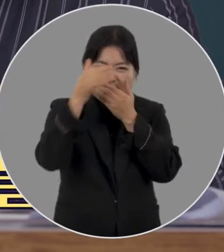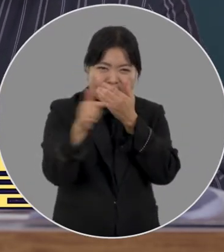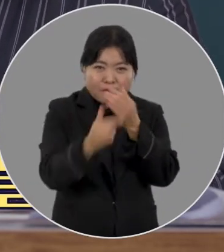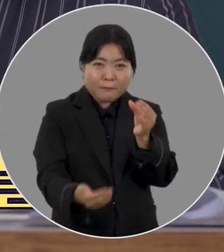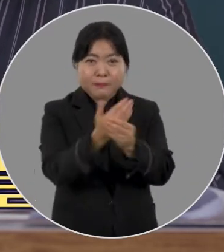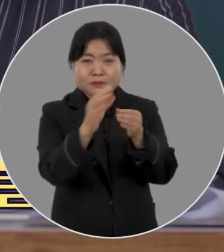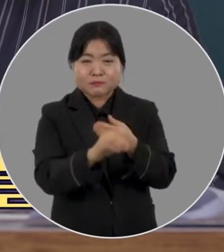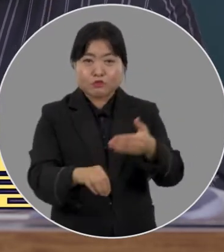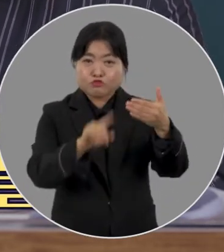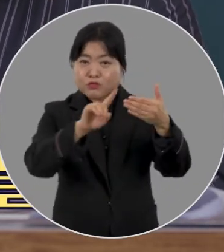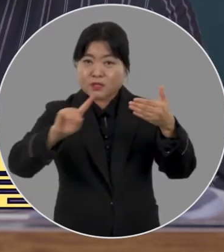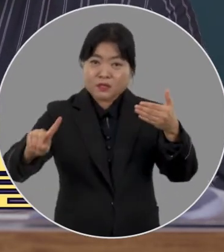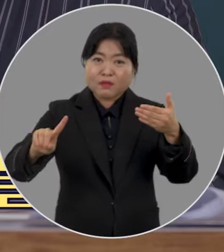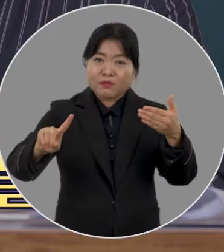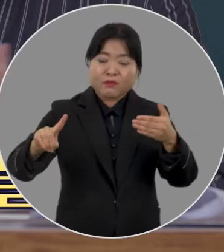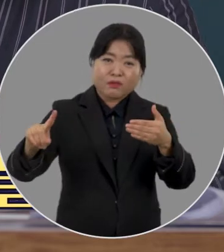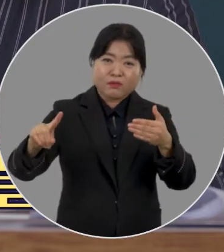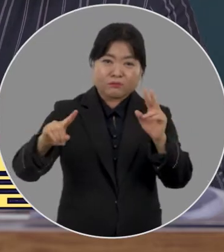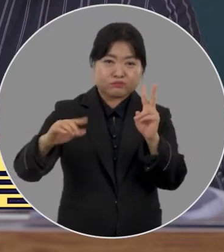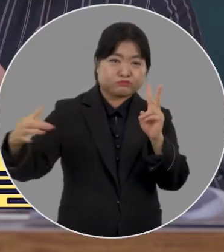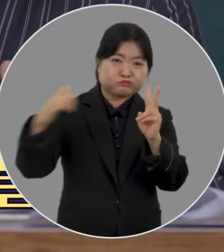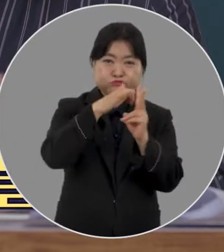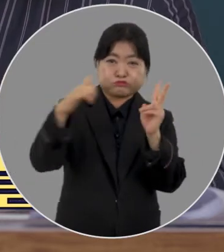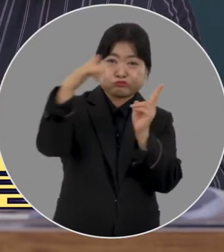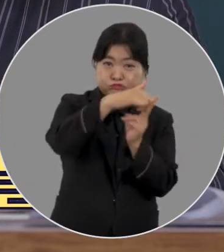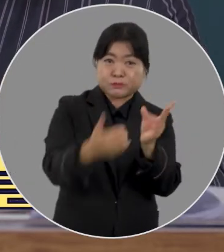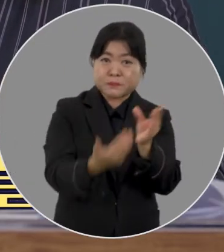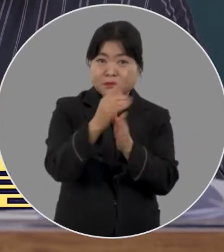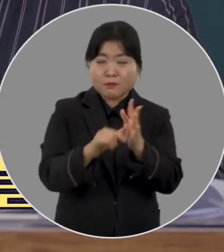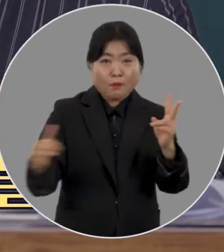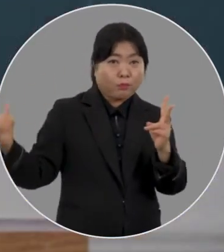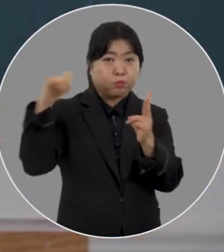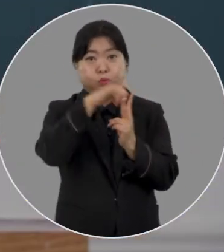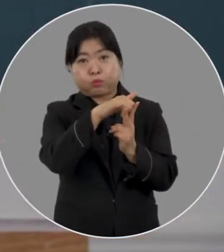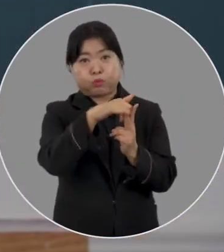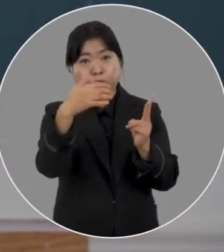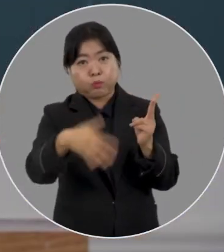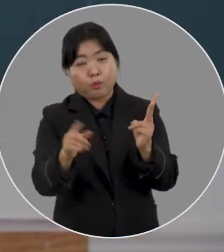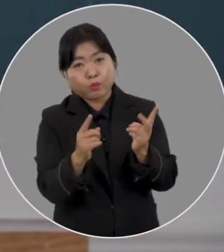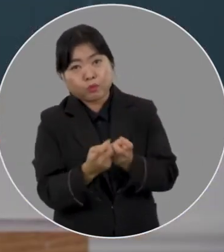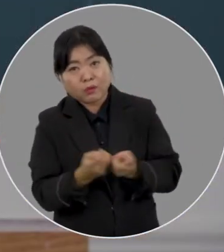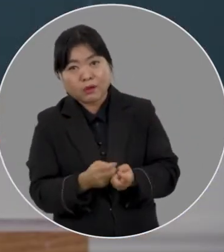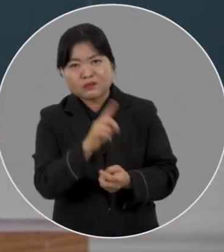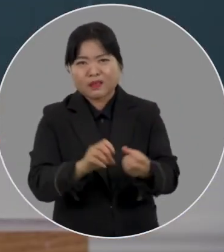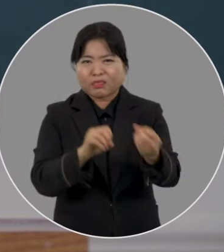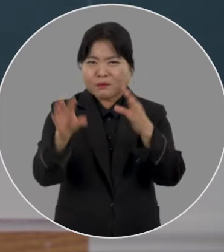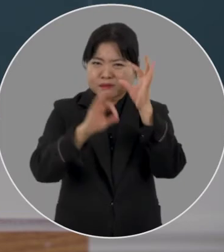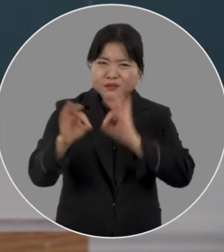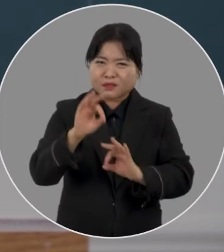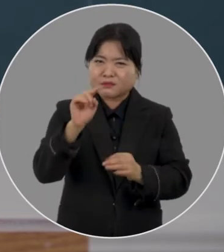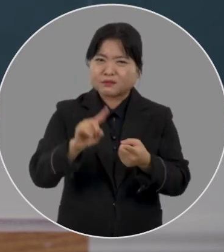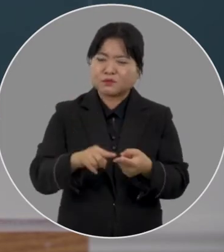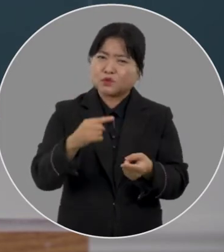뭐 9.11 테러 같은 거 발생을 했으면 어떻게 비행기가 이렇게 와서 빌딩을 근데 그 답을 찾는 건 사실은 되게